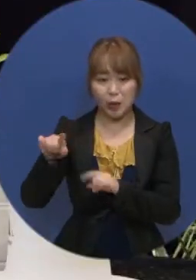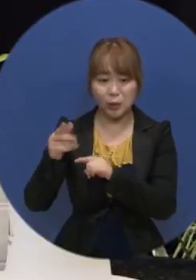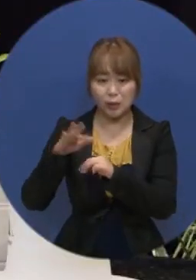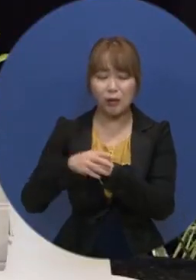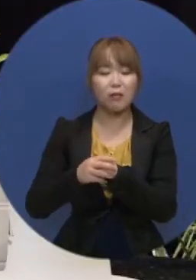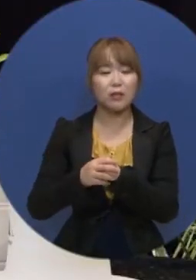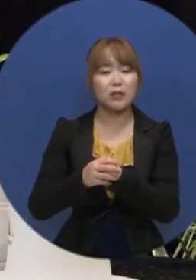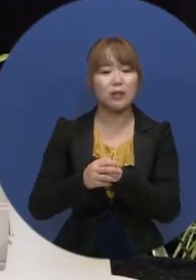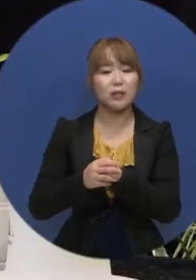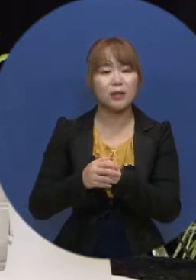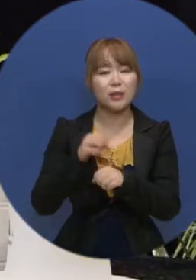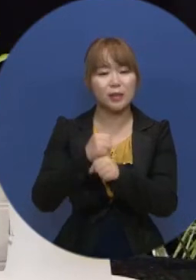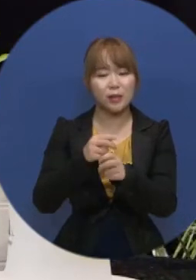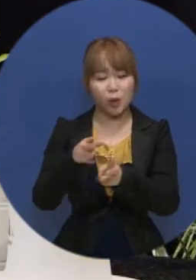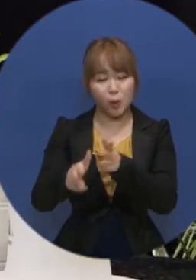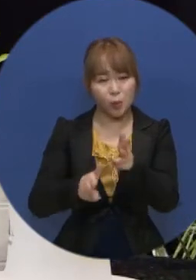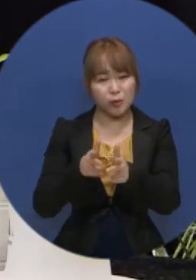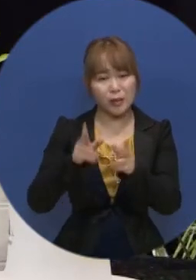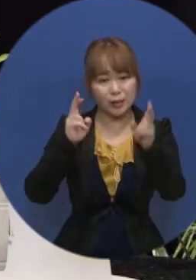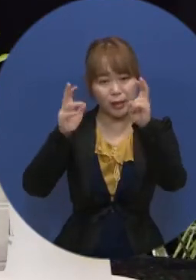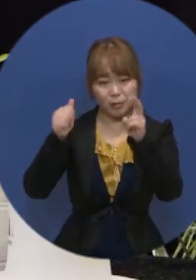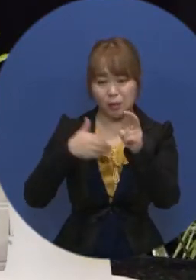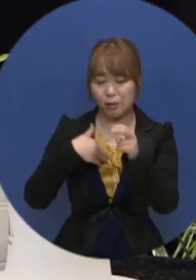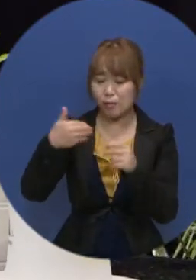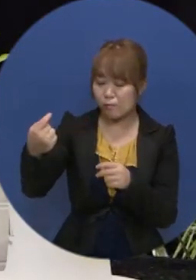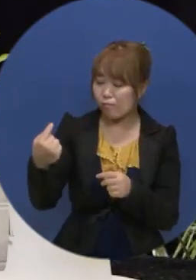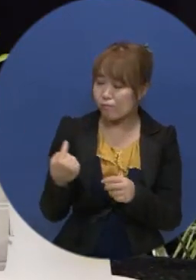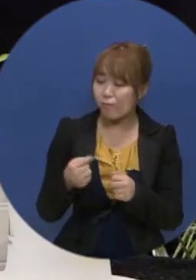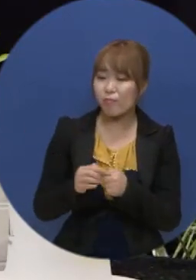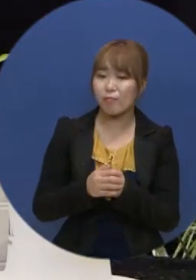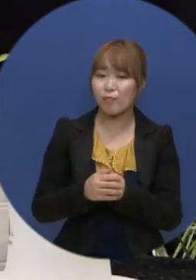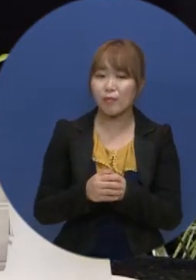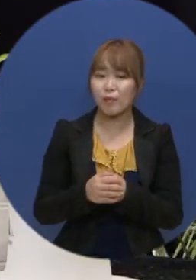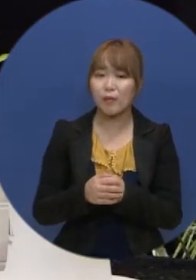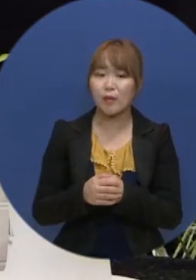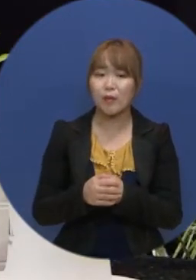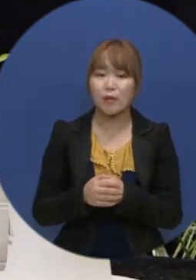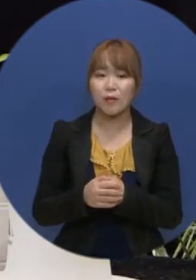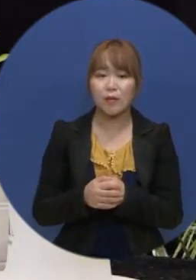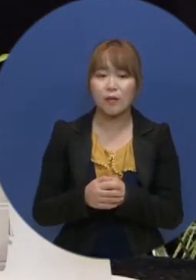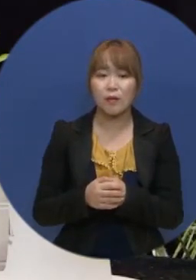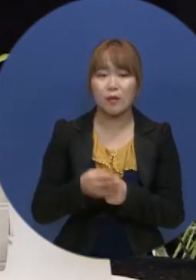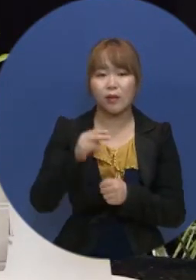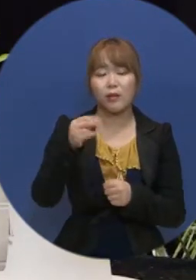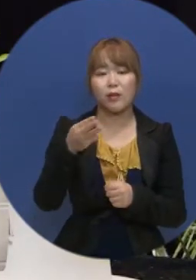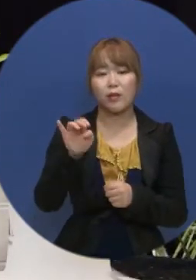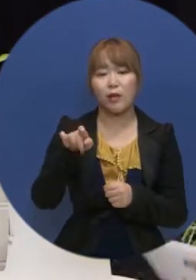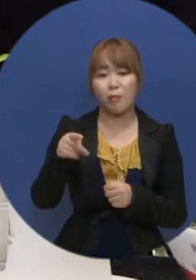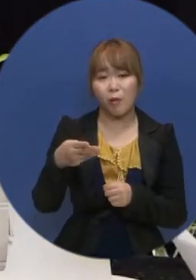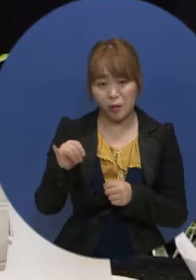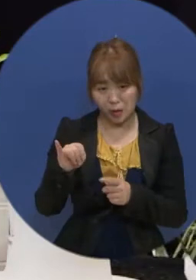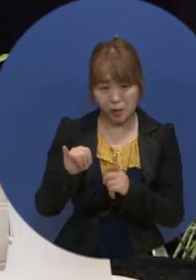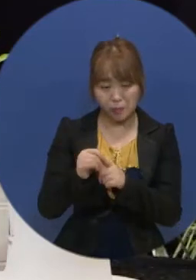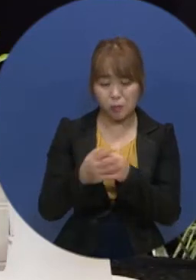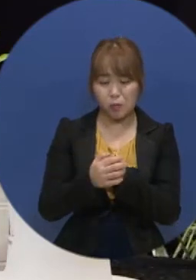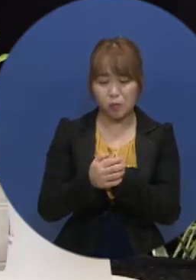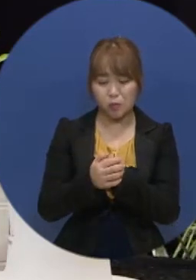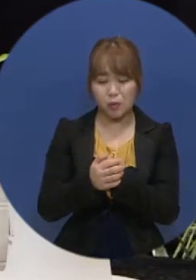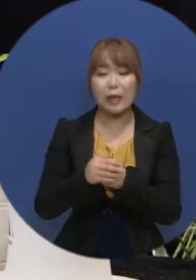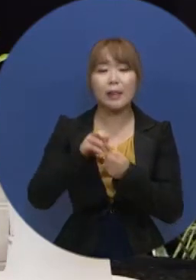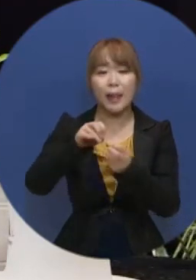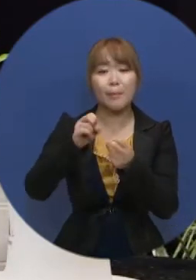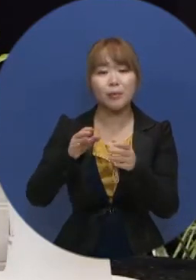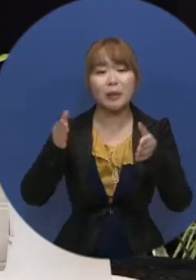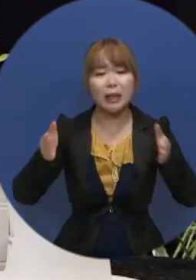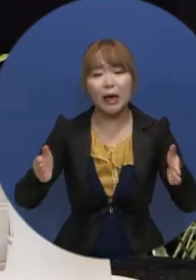공장 사장이 전때 찾아와서 이 대리발 이거 저기 납품 기간을